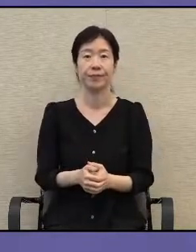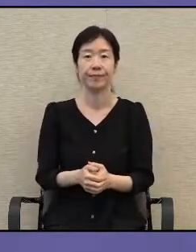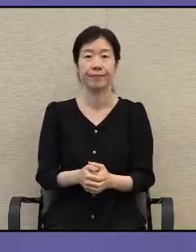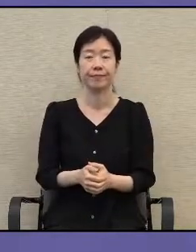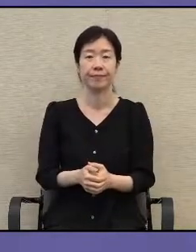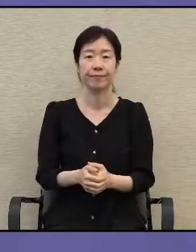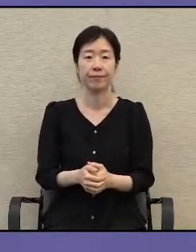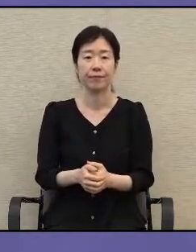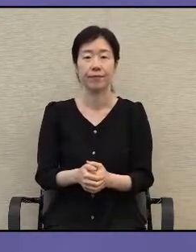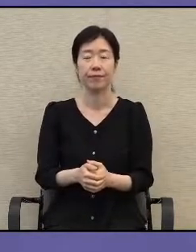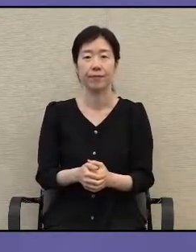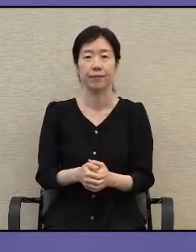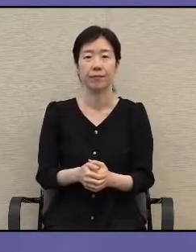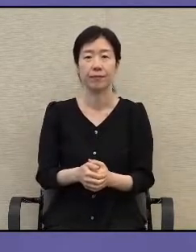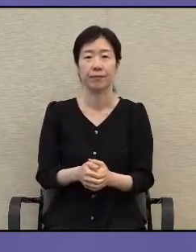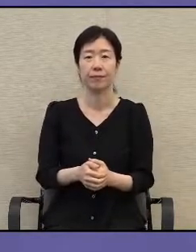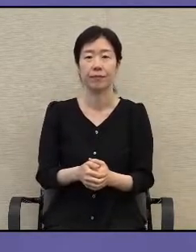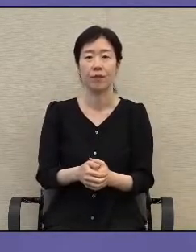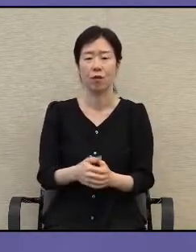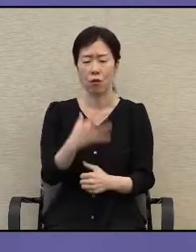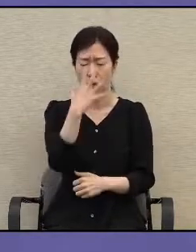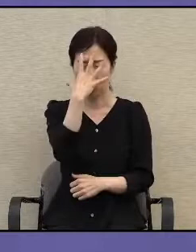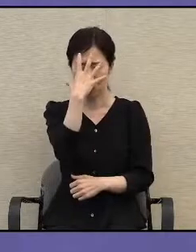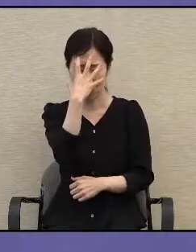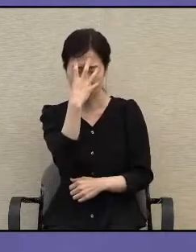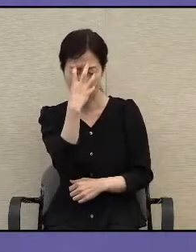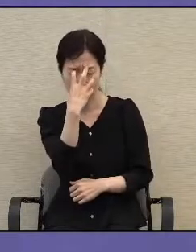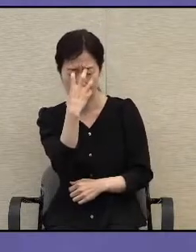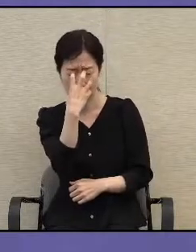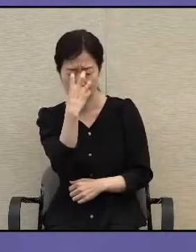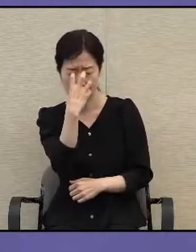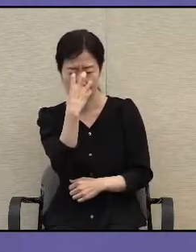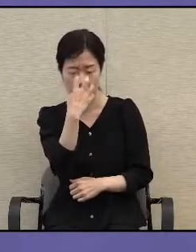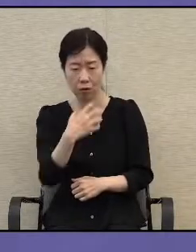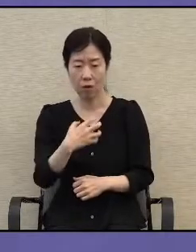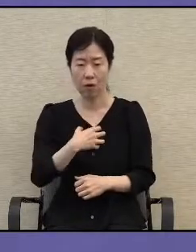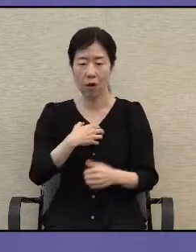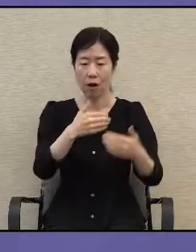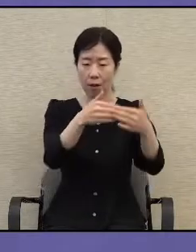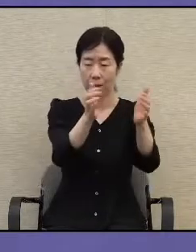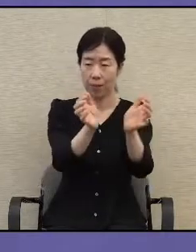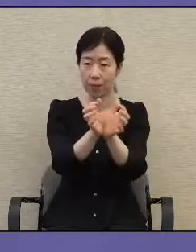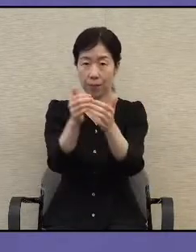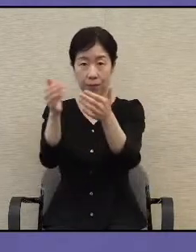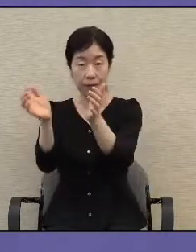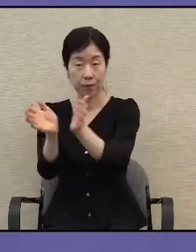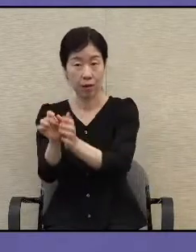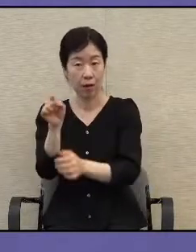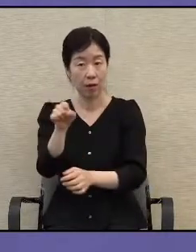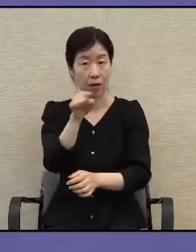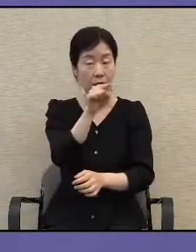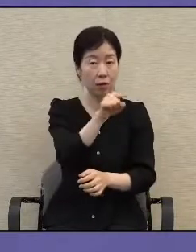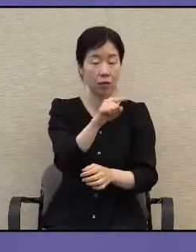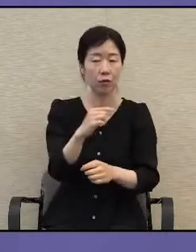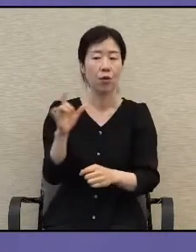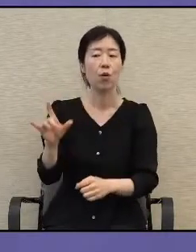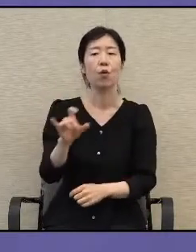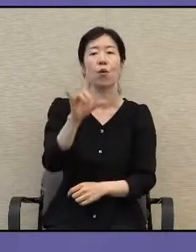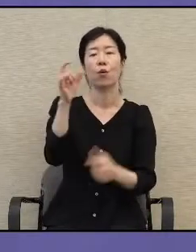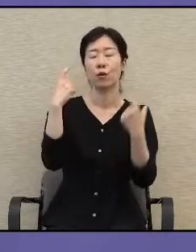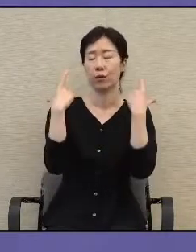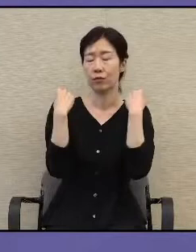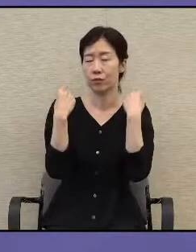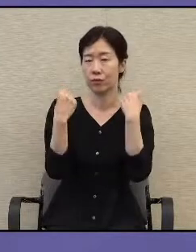양상으로 지속되고 있는데요. 이 우울 위험군 비율은 불안과 다르게 코로나19가 계속 지속되는